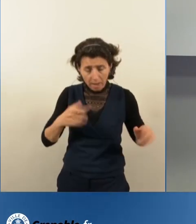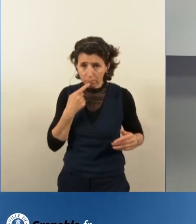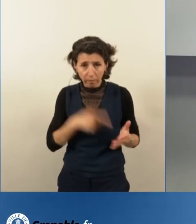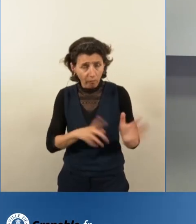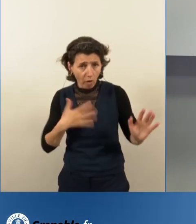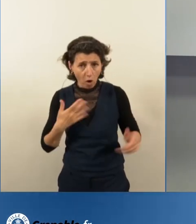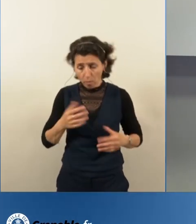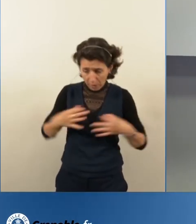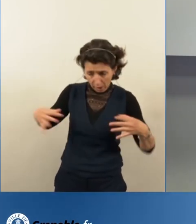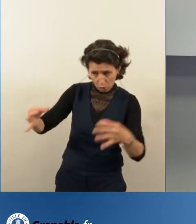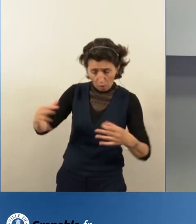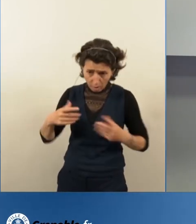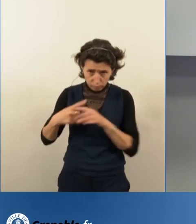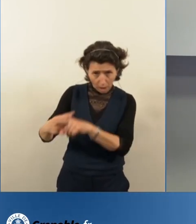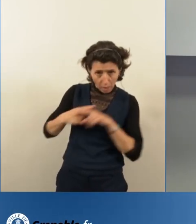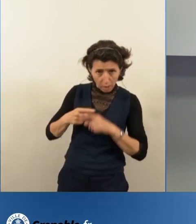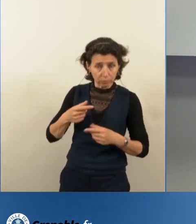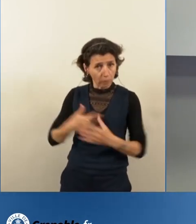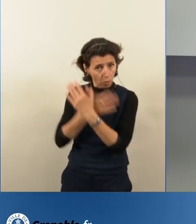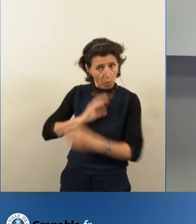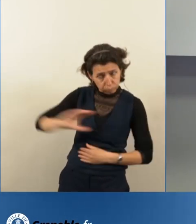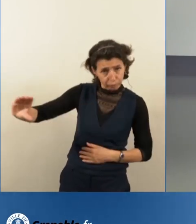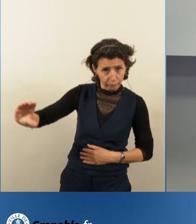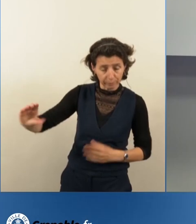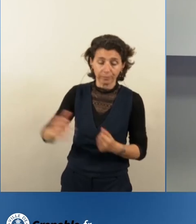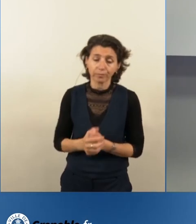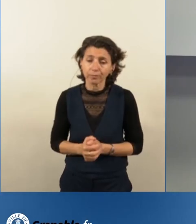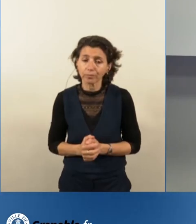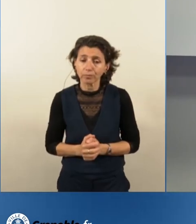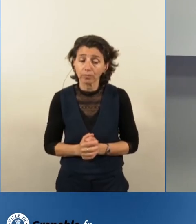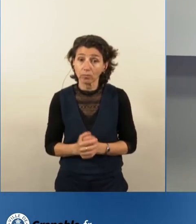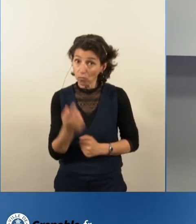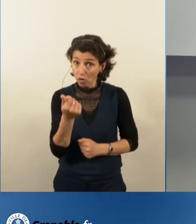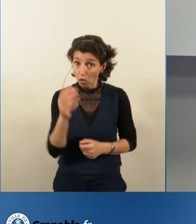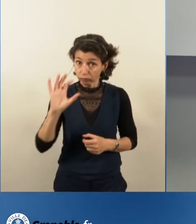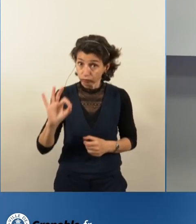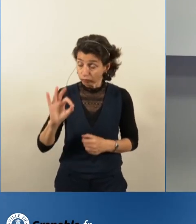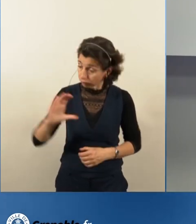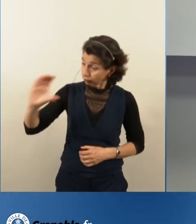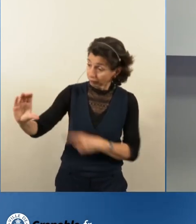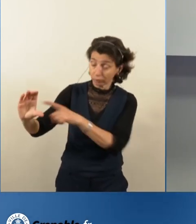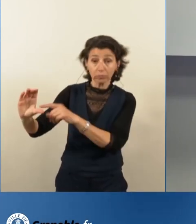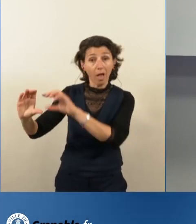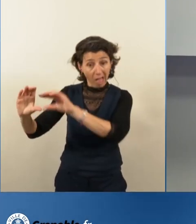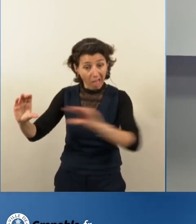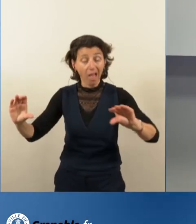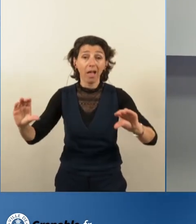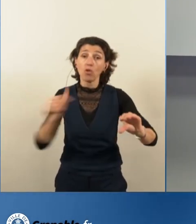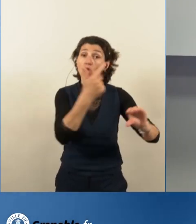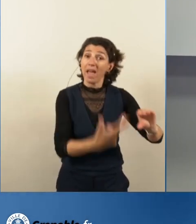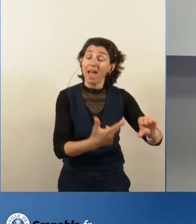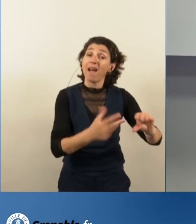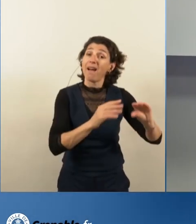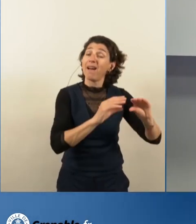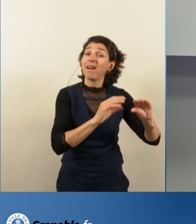le jeu du territoire et c'est avec cette argent qui ont été fait les deux tiers des investissements en eaux qui n'ont pas été